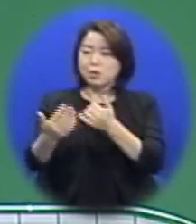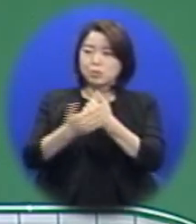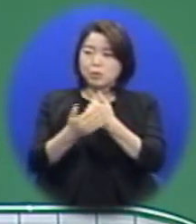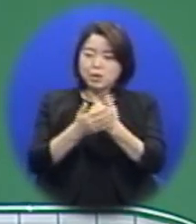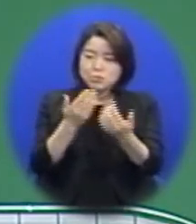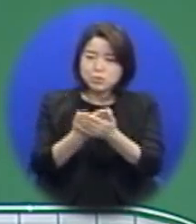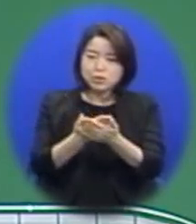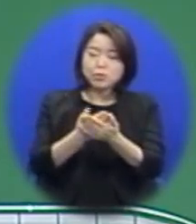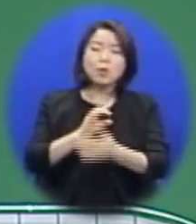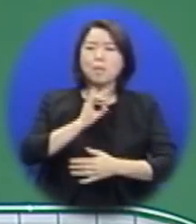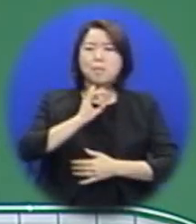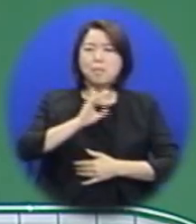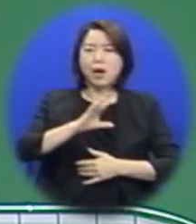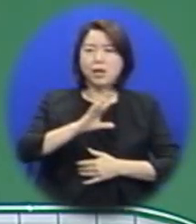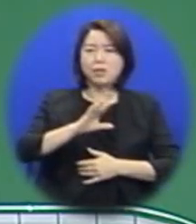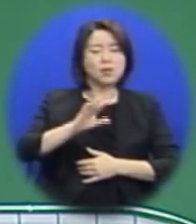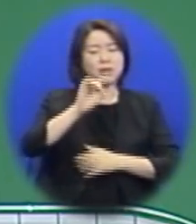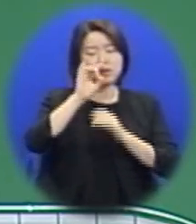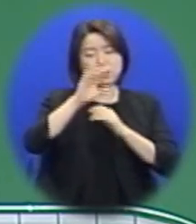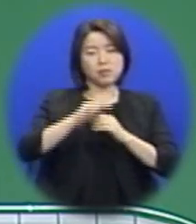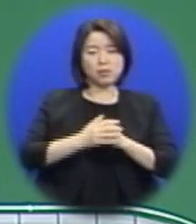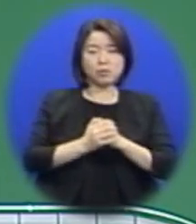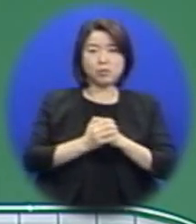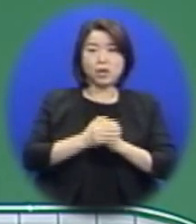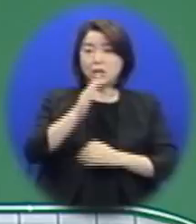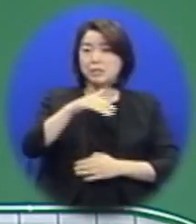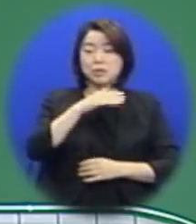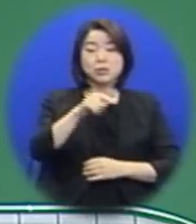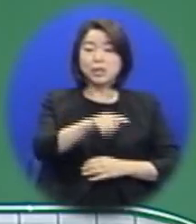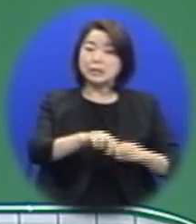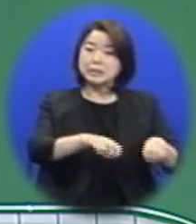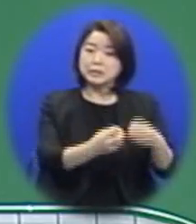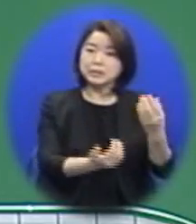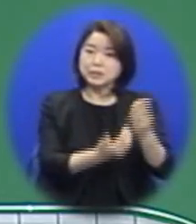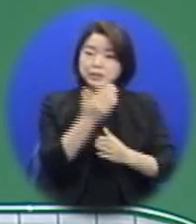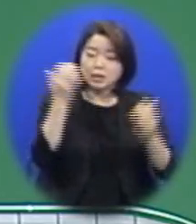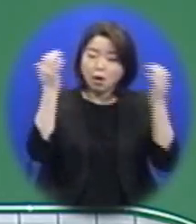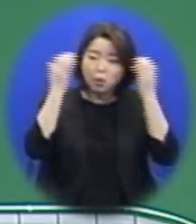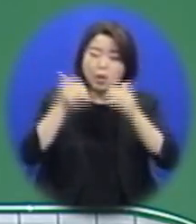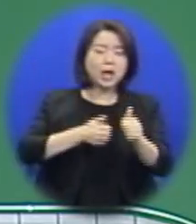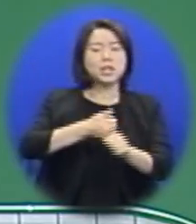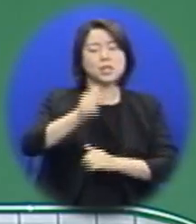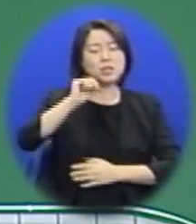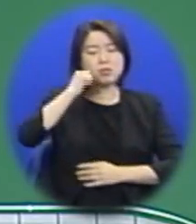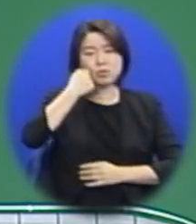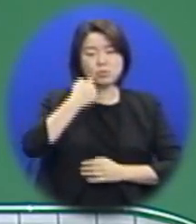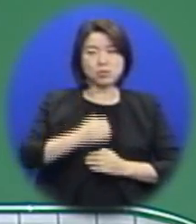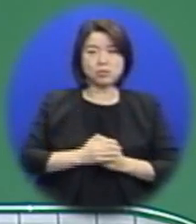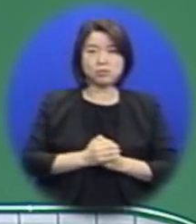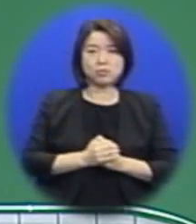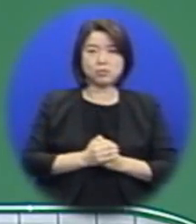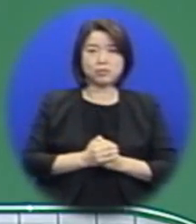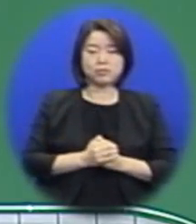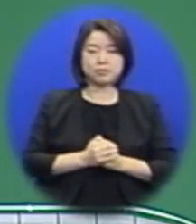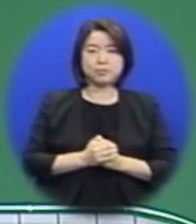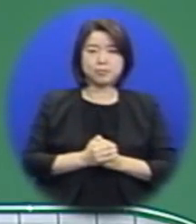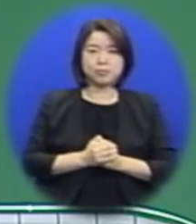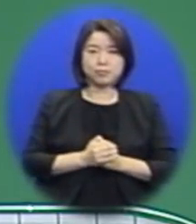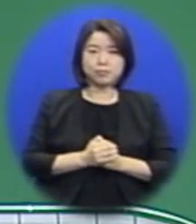해서는 절대로 그는 그 재난과 고난을 이겨낼 수가 없습니다.